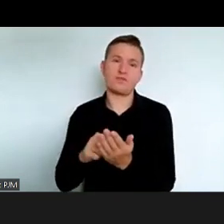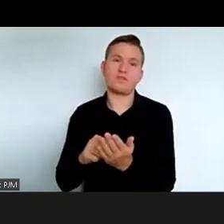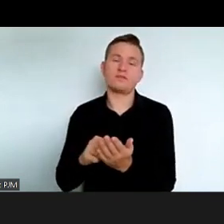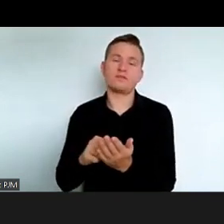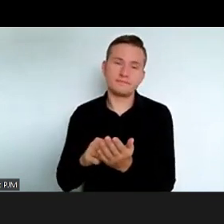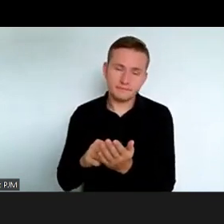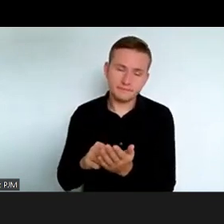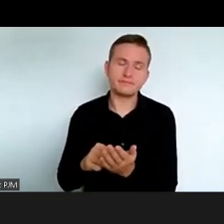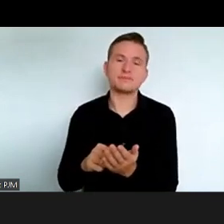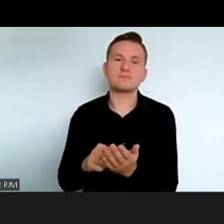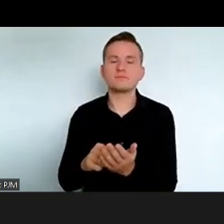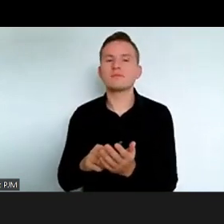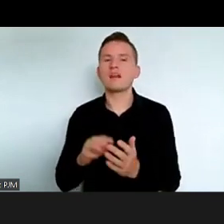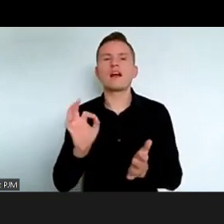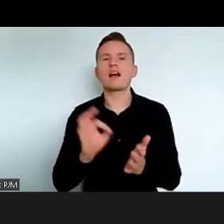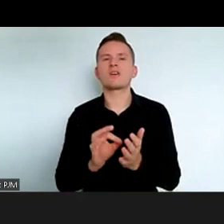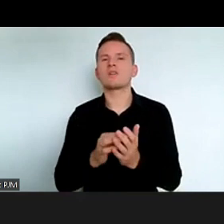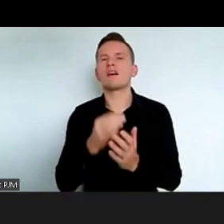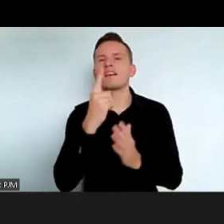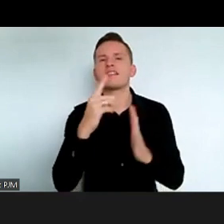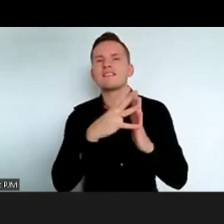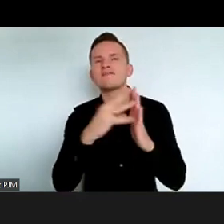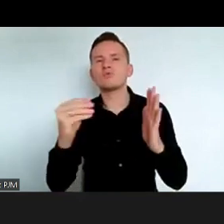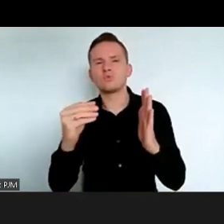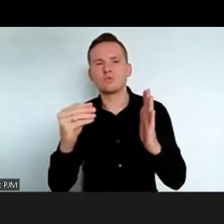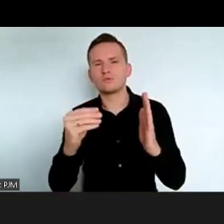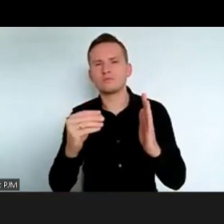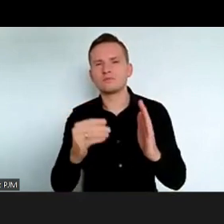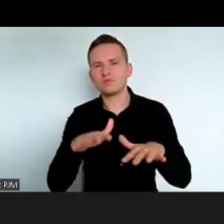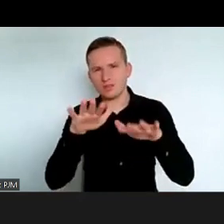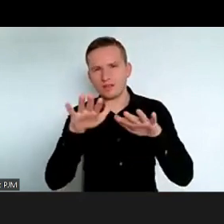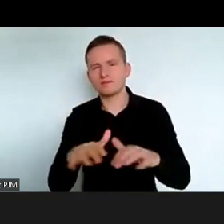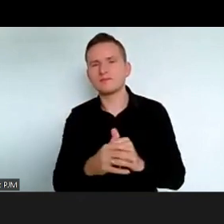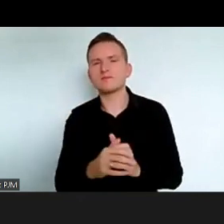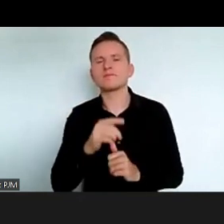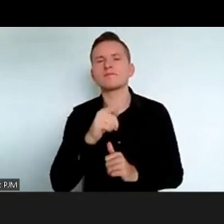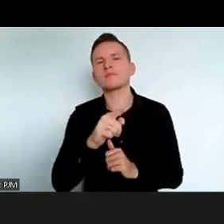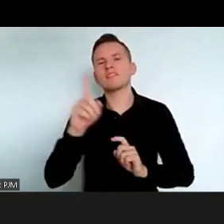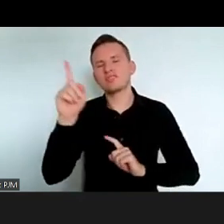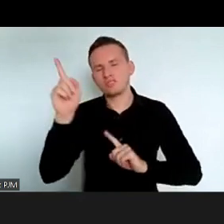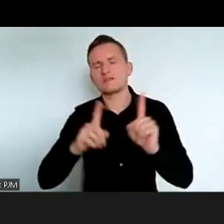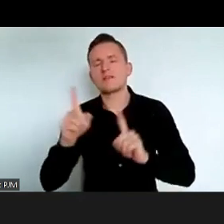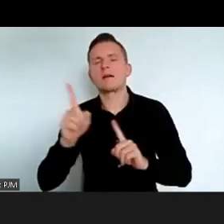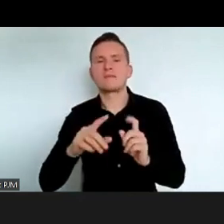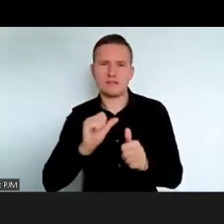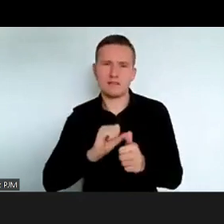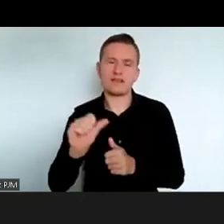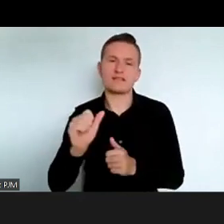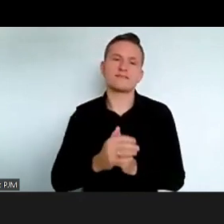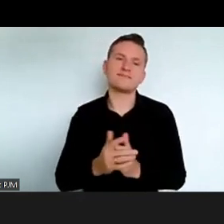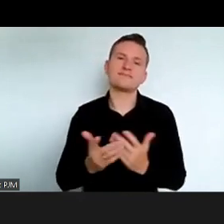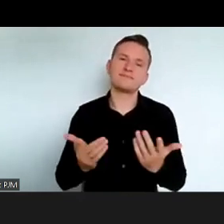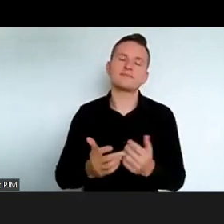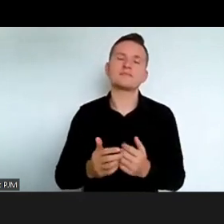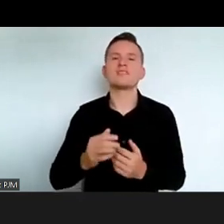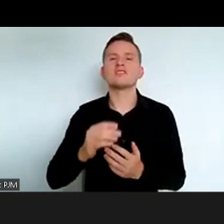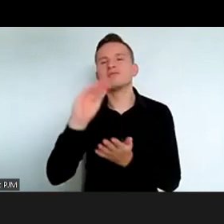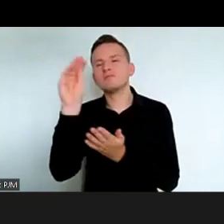zostawiliśmy w tym jednym wzorze formularza, który mamy, ponieważ zdarza się nam faktycznie, że mniej czytelne